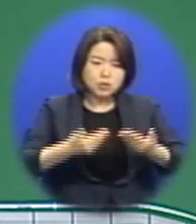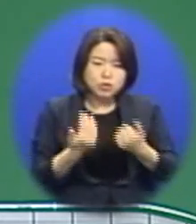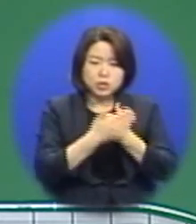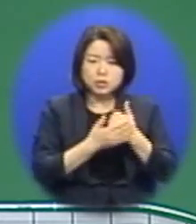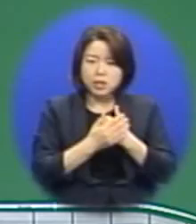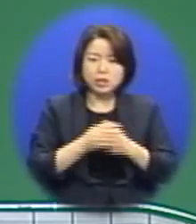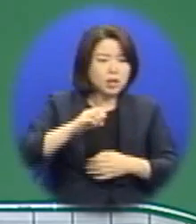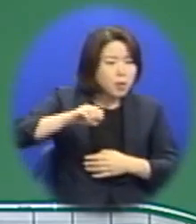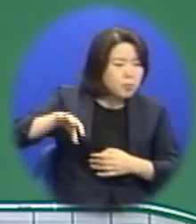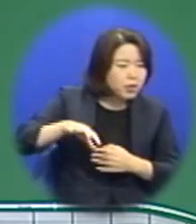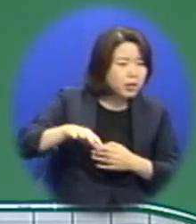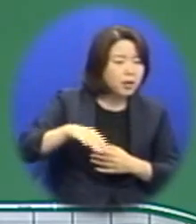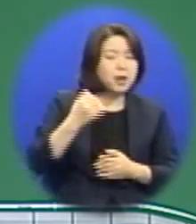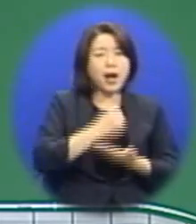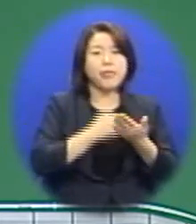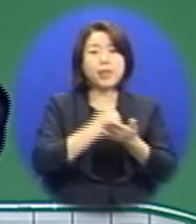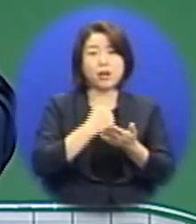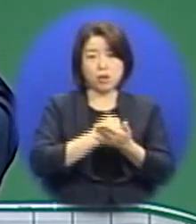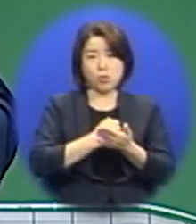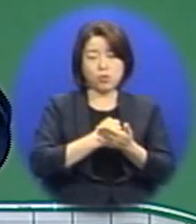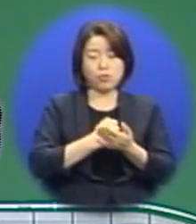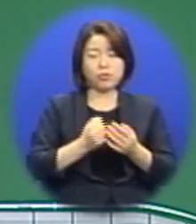안타깝더라.